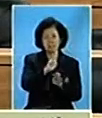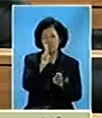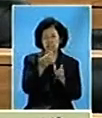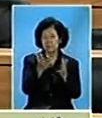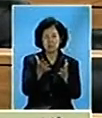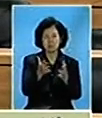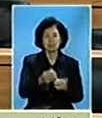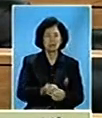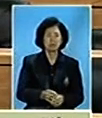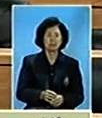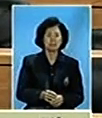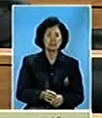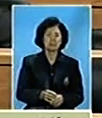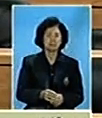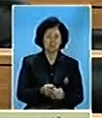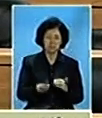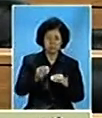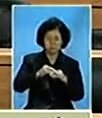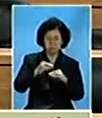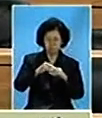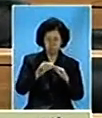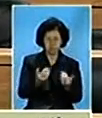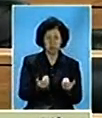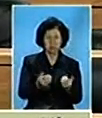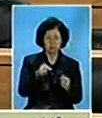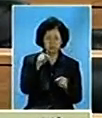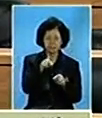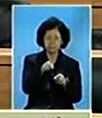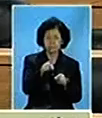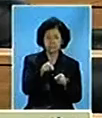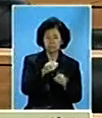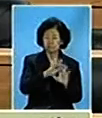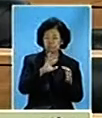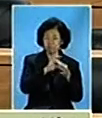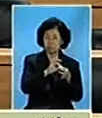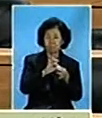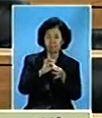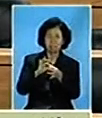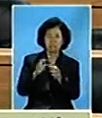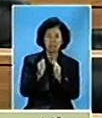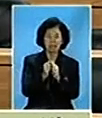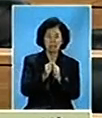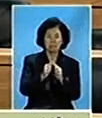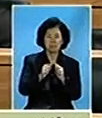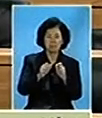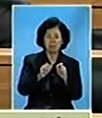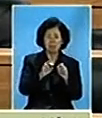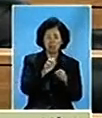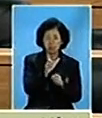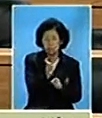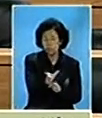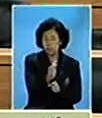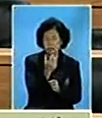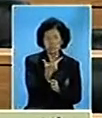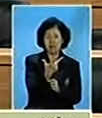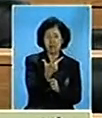ครับความที่เพิ่มเติมตรงนี้เนี่ยนะฮะก็จะไม่สอดคล้องกับวรรค3วรรค3จะว่